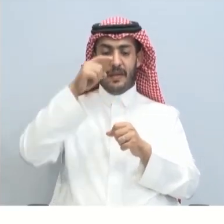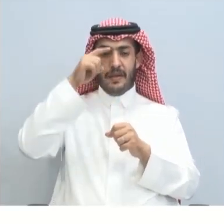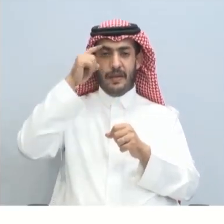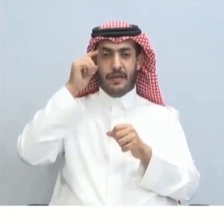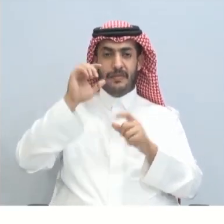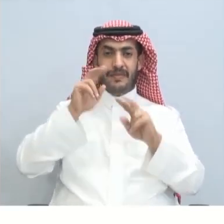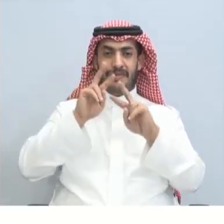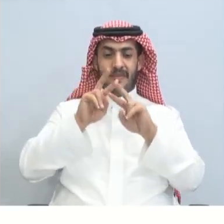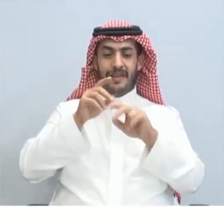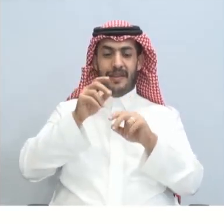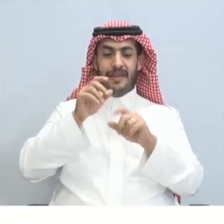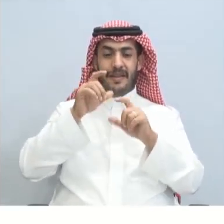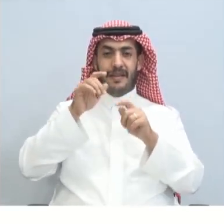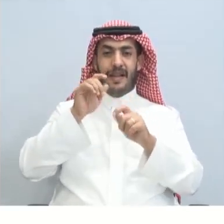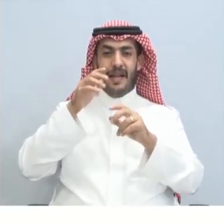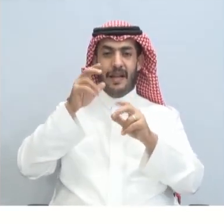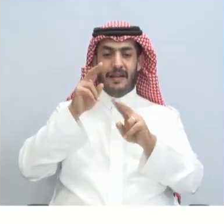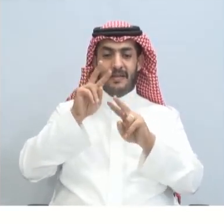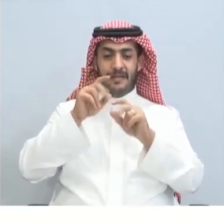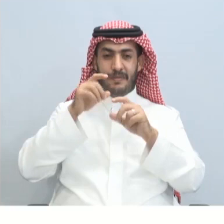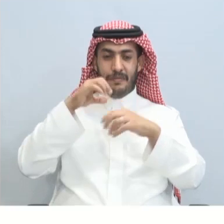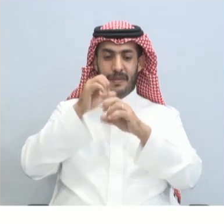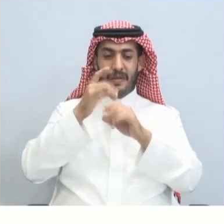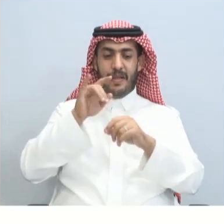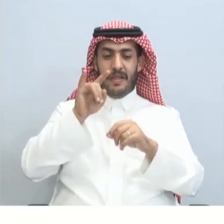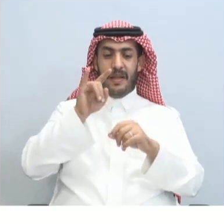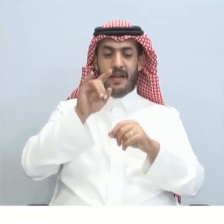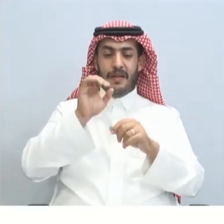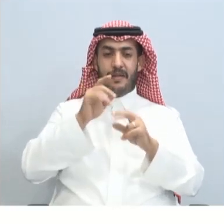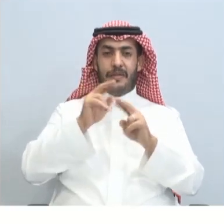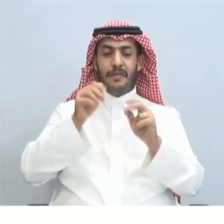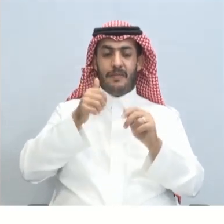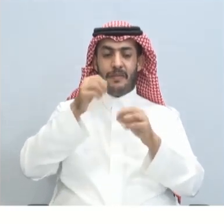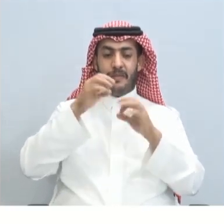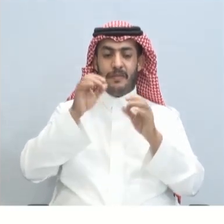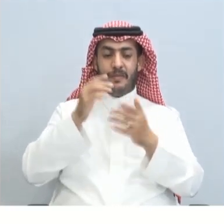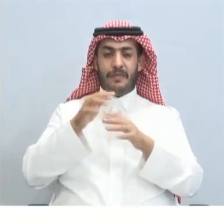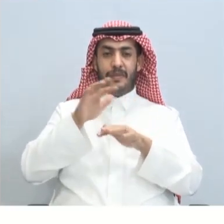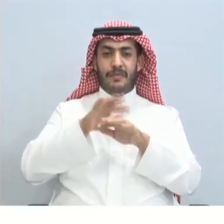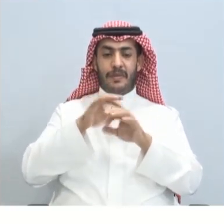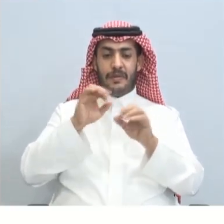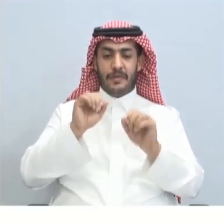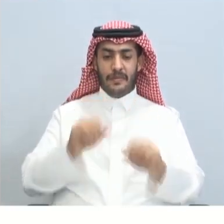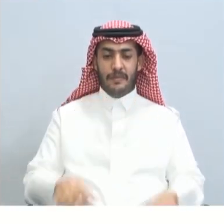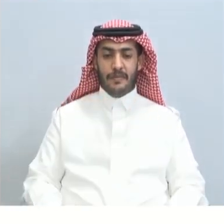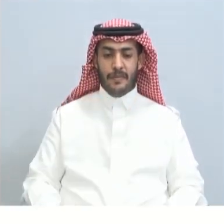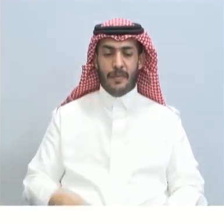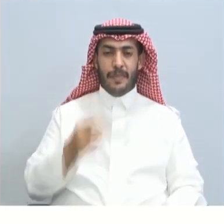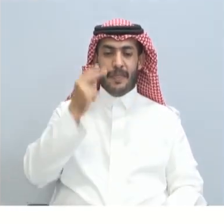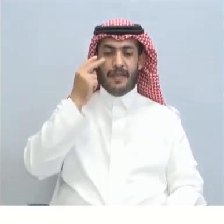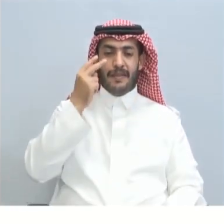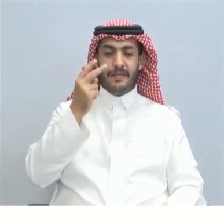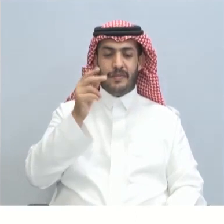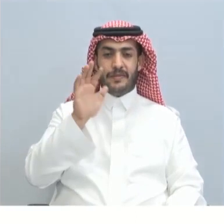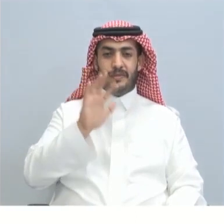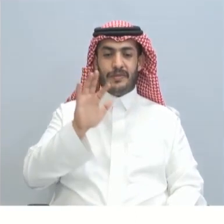خلال الاقمار الاصطناعيه او من خلال الطائرات التي تحمل معدات خاصه نلاحظ هنا في